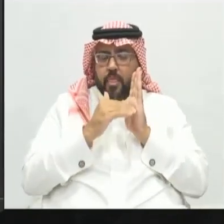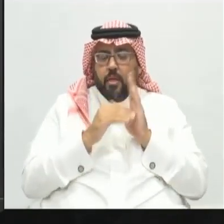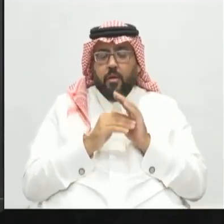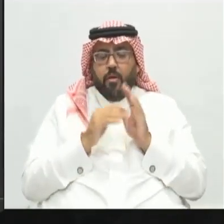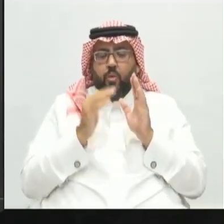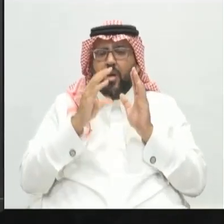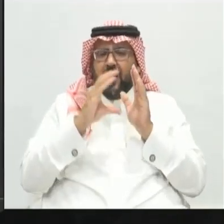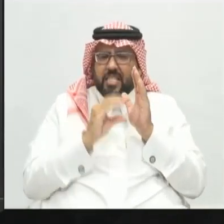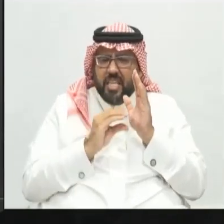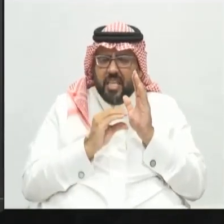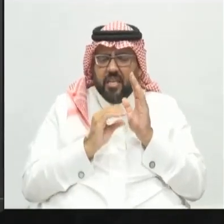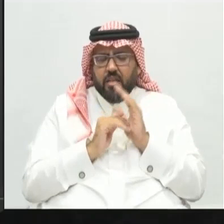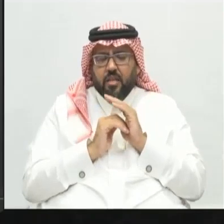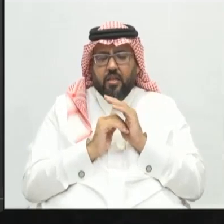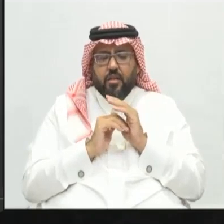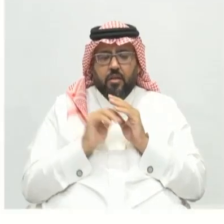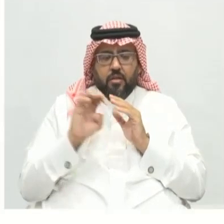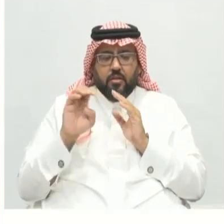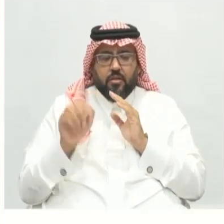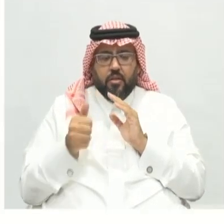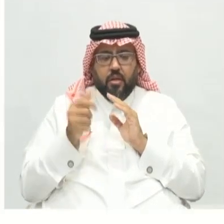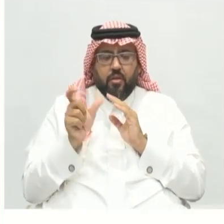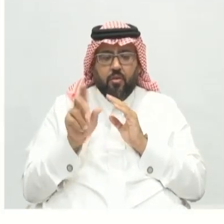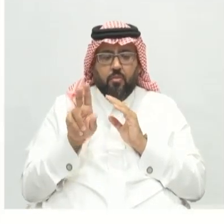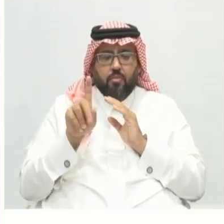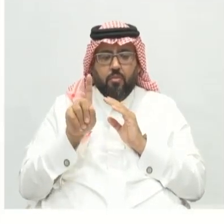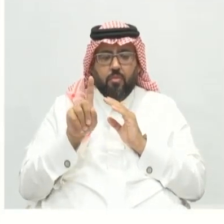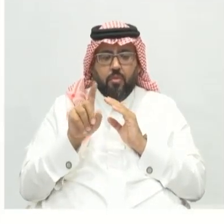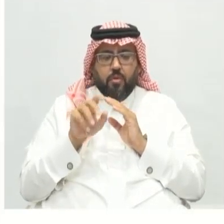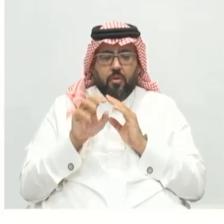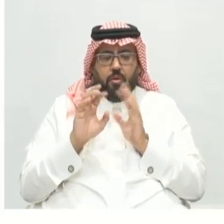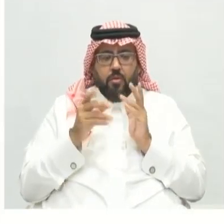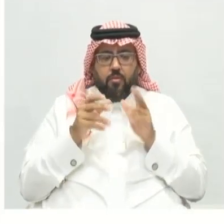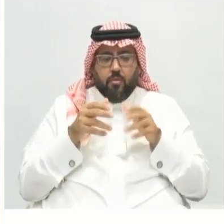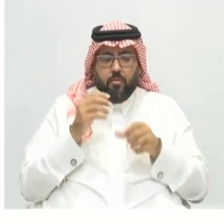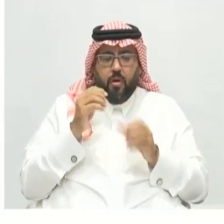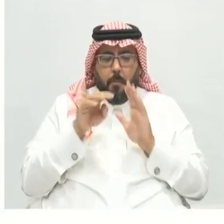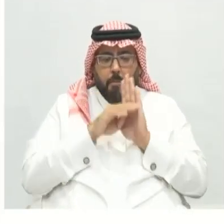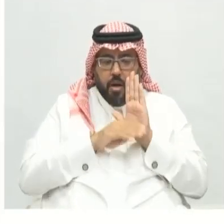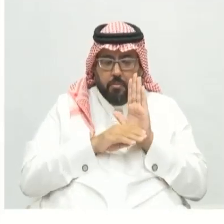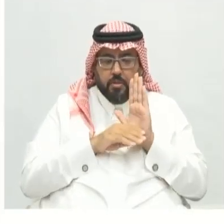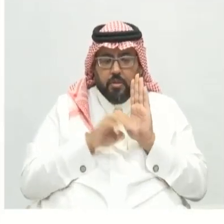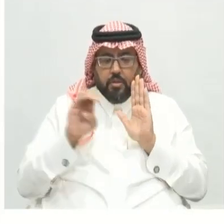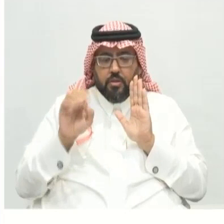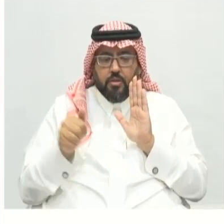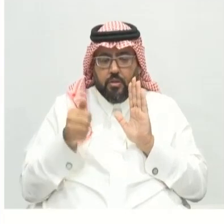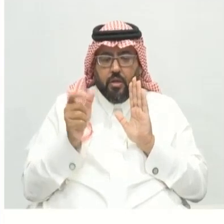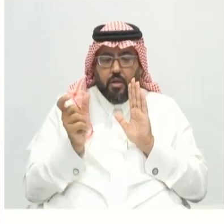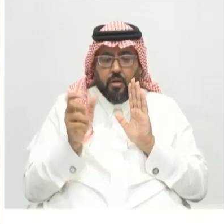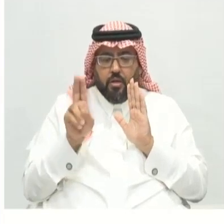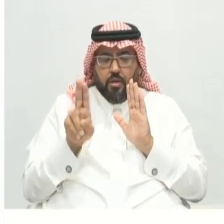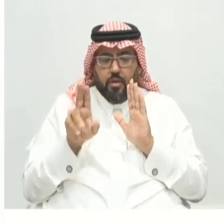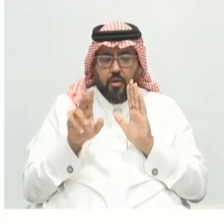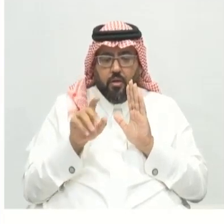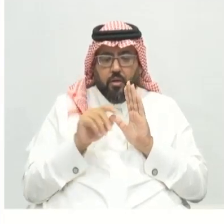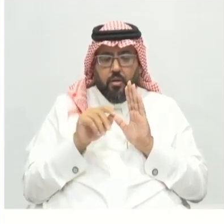الادوات وهو برنامج جانت بروجكت ويقوم باعداد ورسم